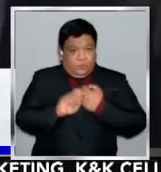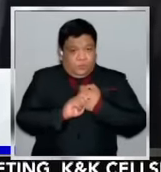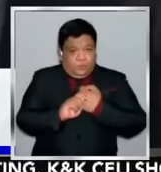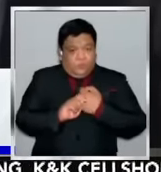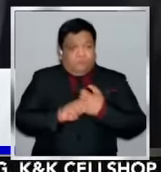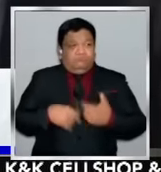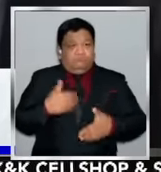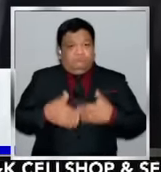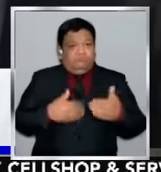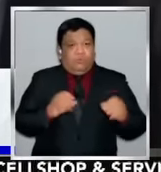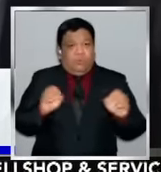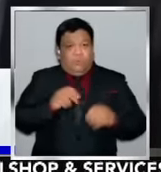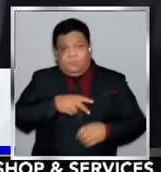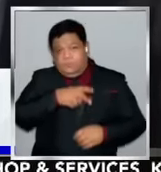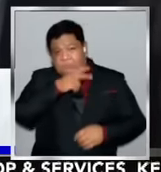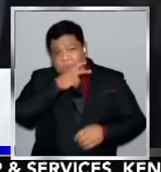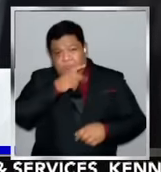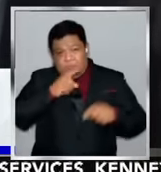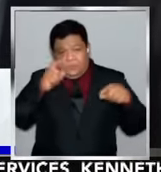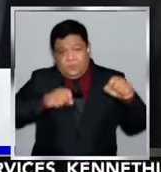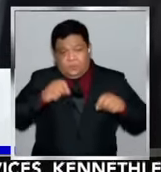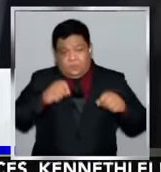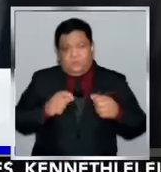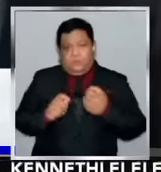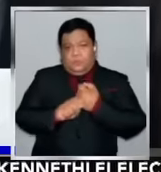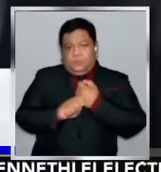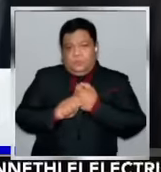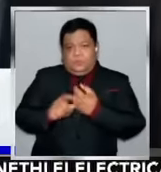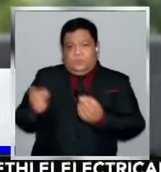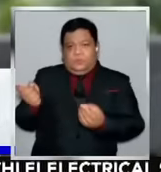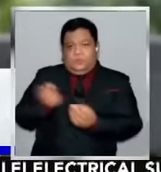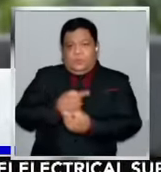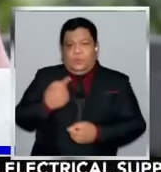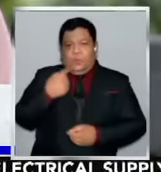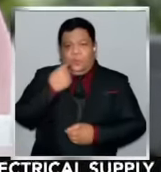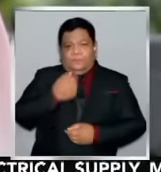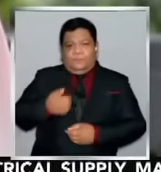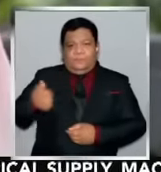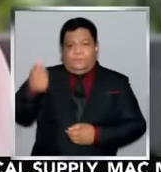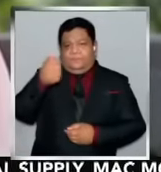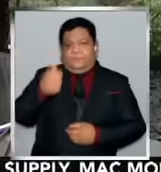duda, tatanggalin muna natin yung nakaupo po dyan, nireklamo. Para sa